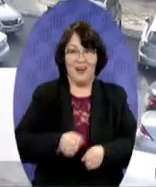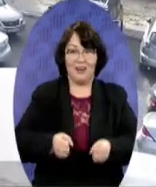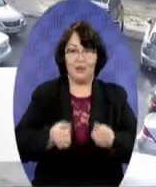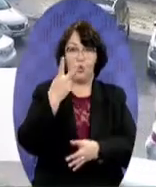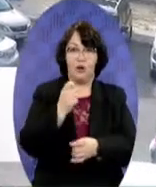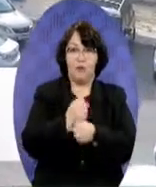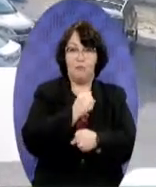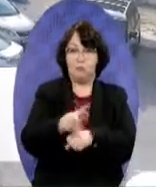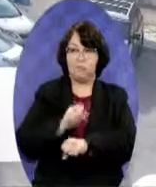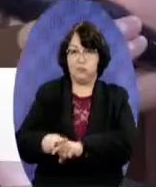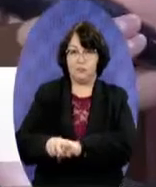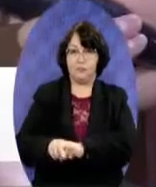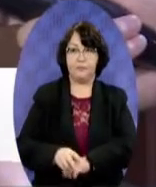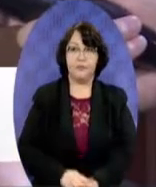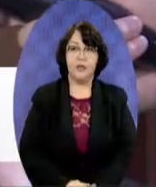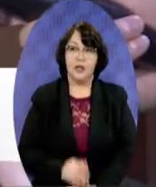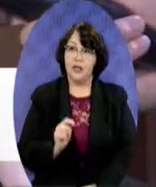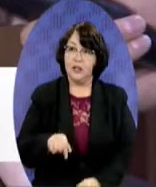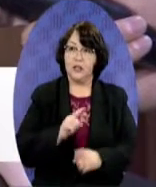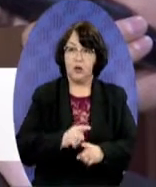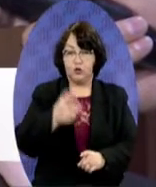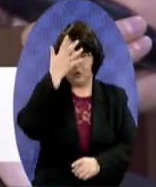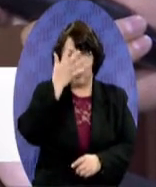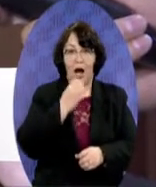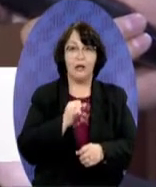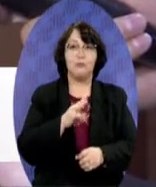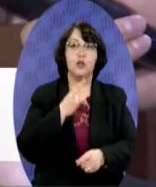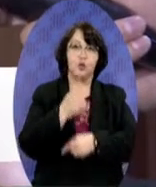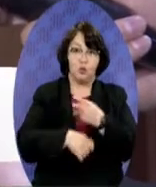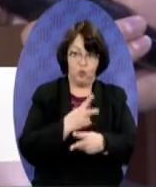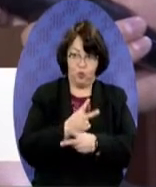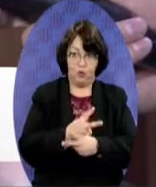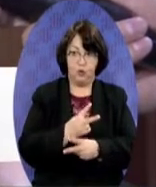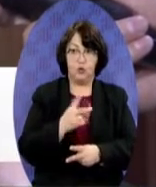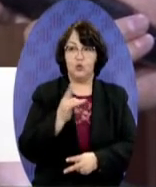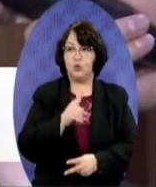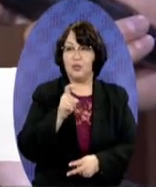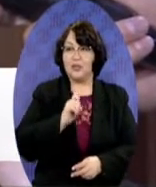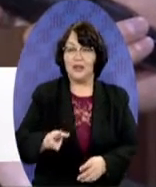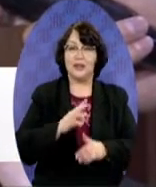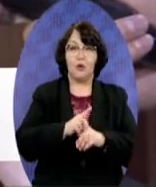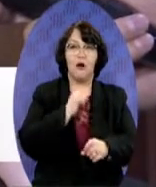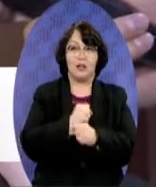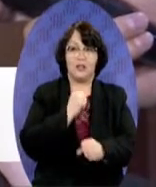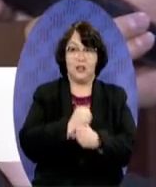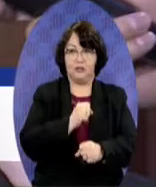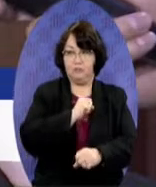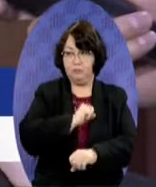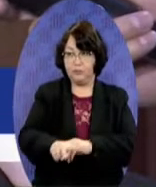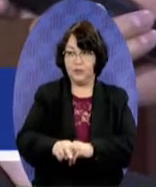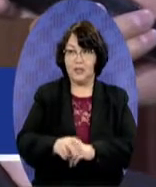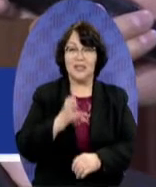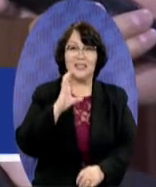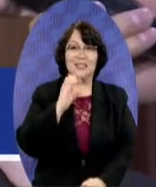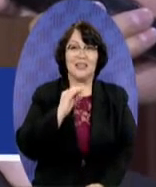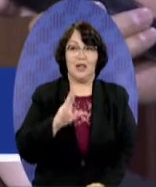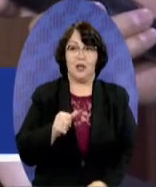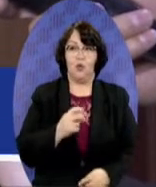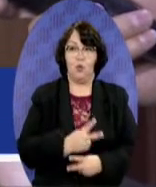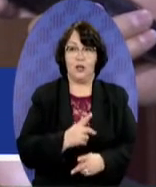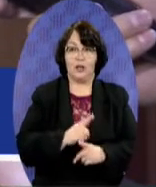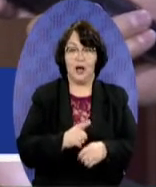нь чөлөөлсөн байна. Энэ хүрээнд бол төрийн албаны тухай хуулийн одоо зүйл заалцсан дагуу ажиллаас чөлөөлөх за сахилгын одоо хуулийн дээр заасан